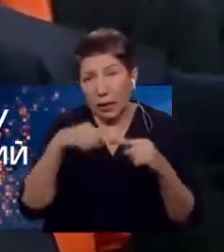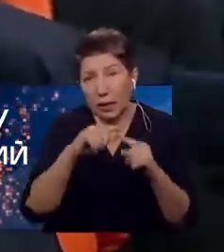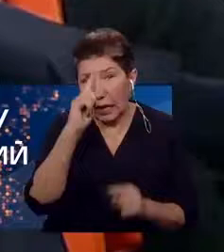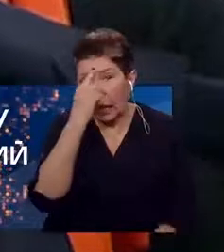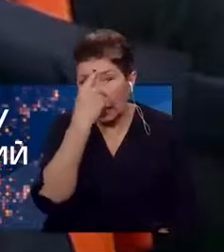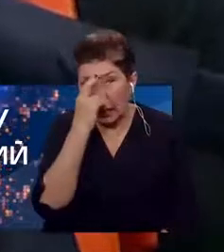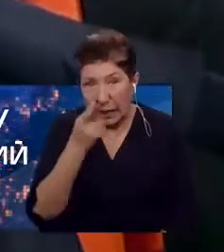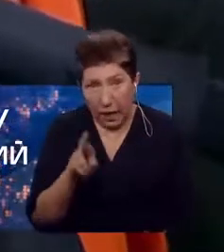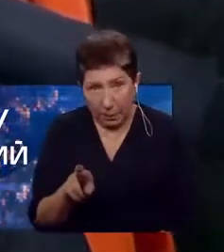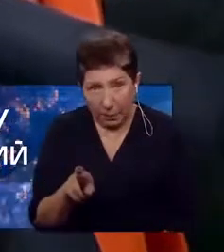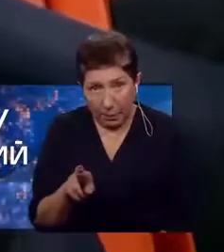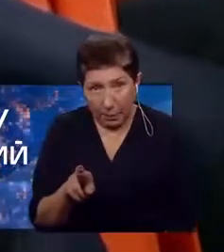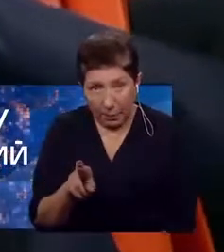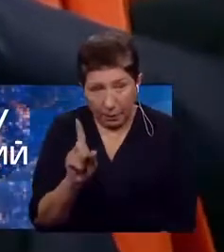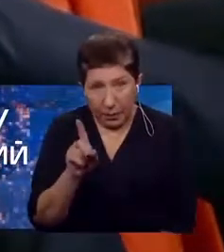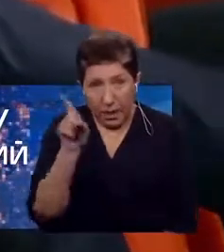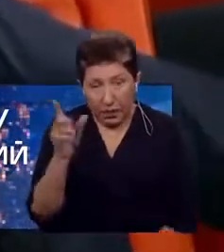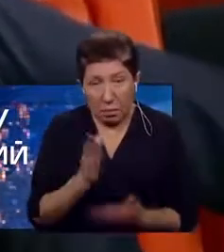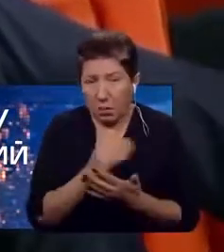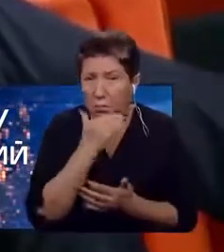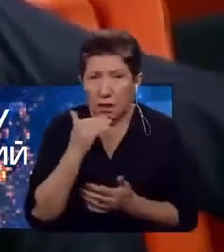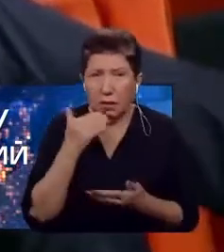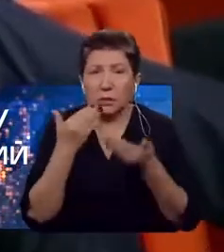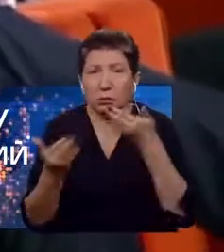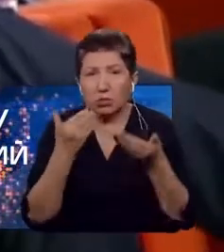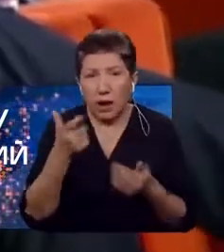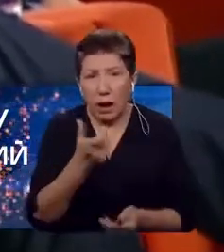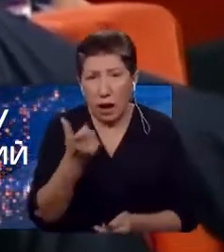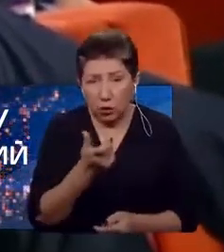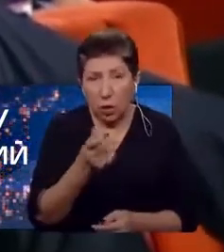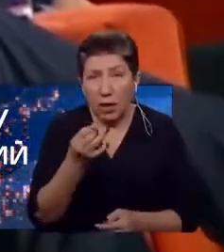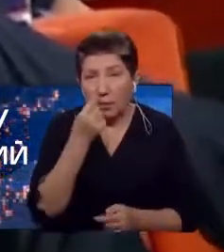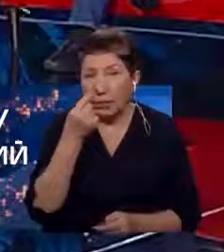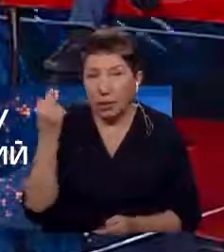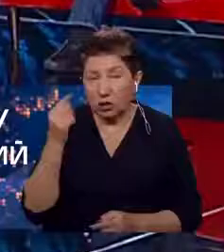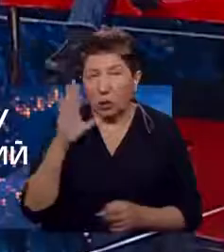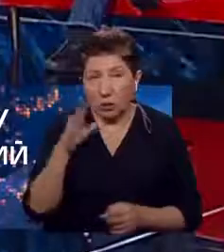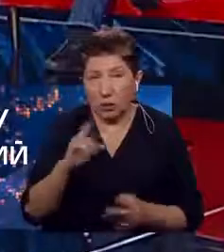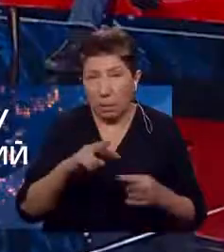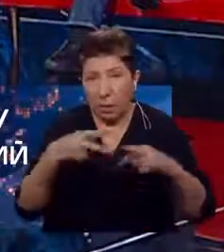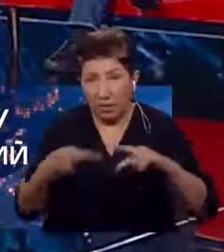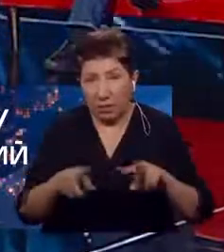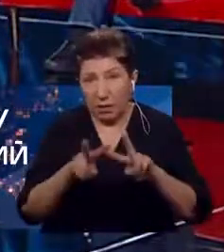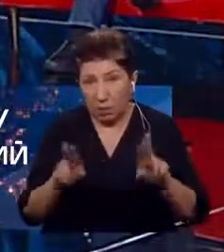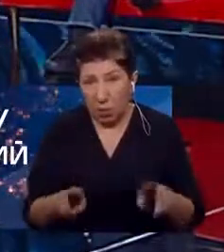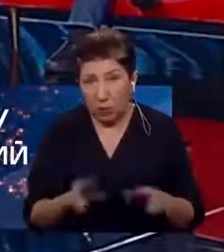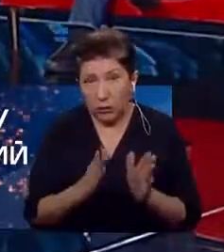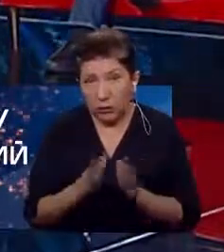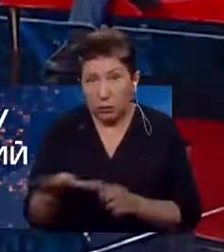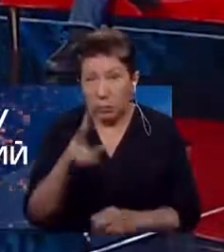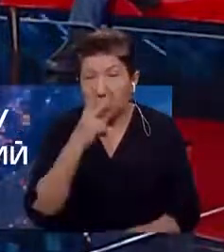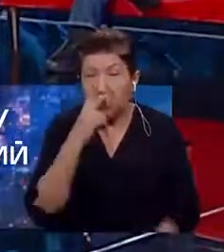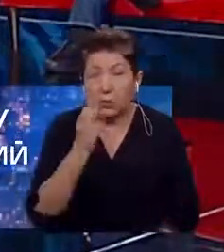Індія. Там є багато споживачів газу. І нещодавно, після переведення цю систему, всі